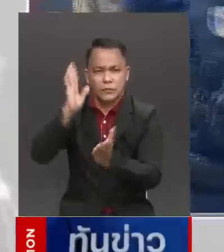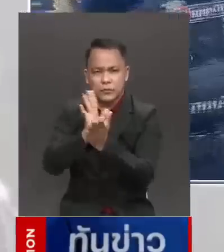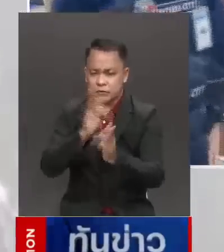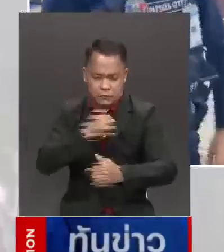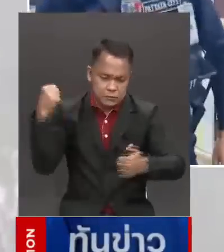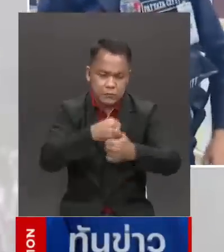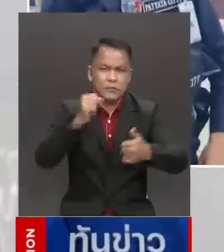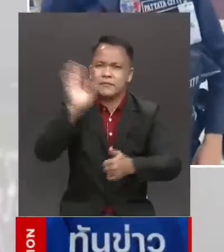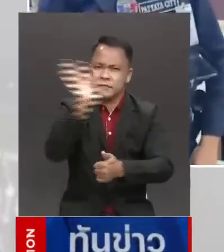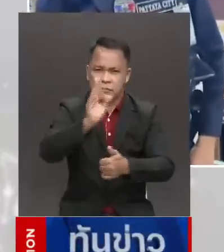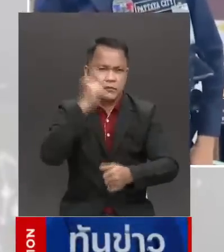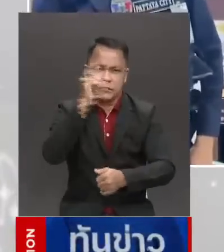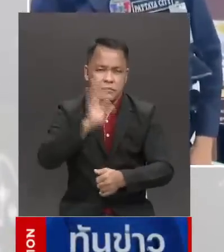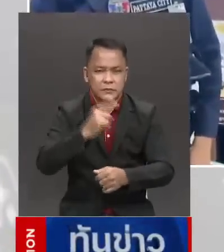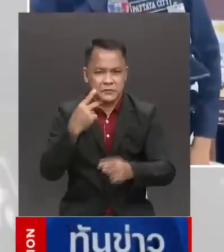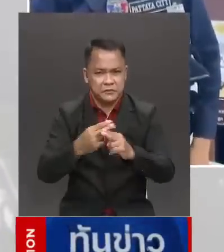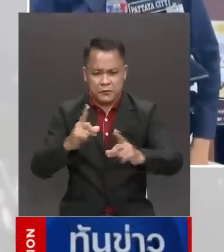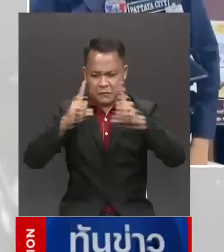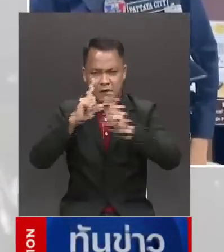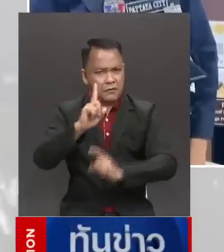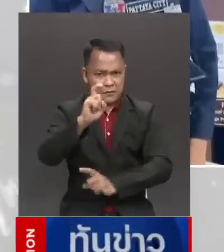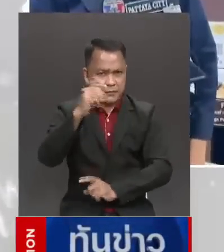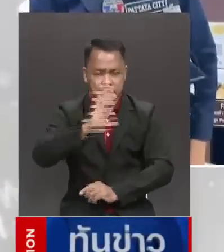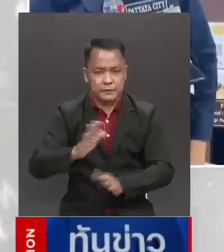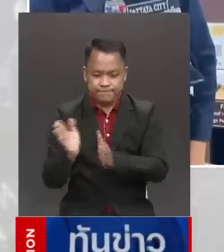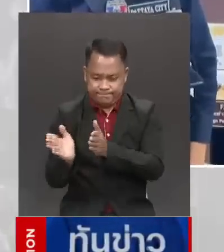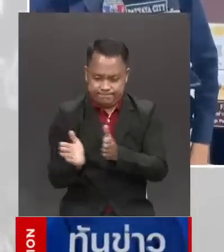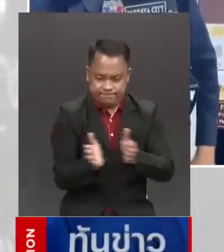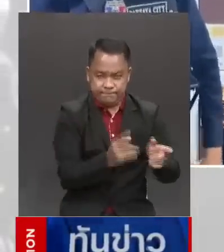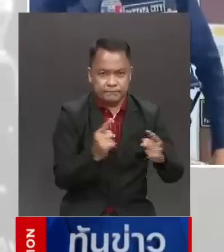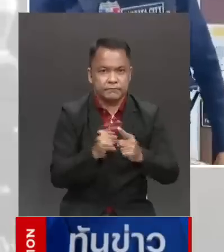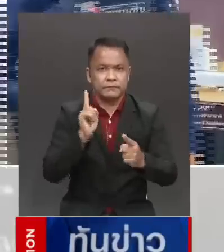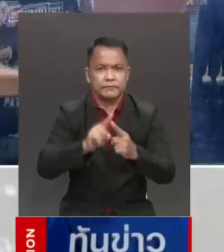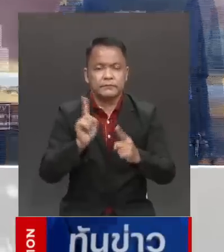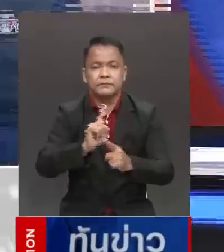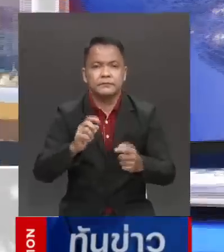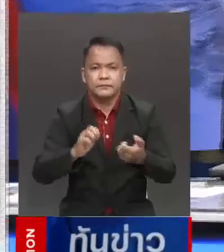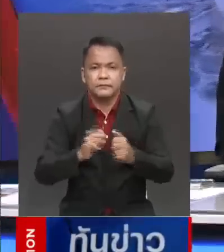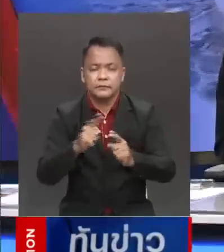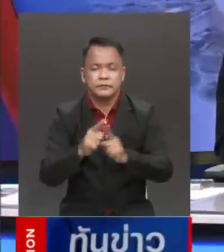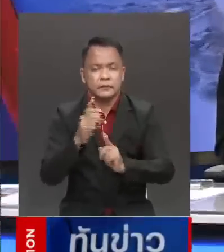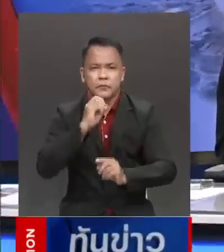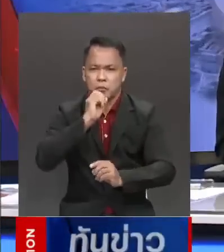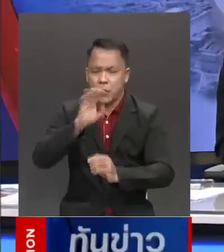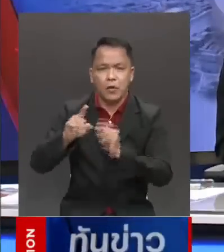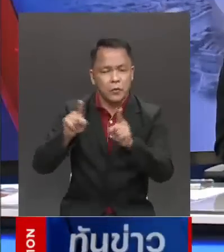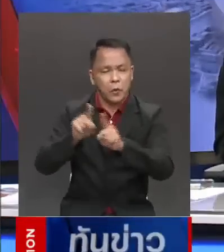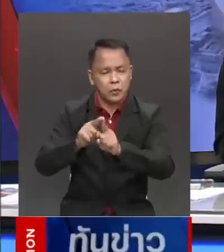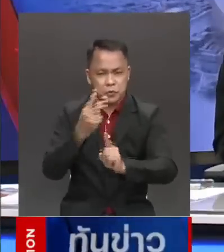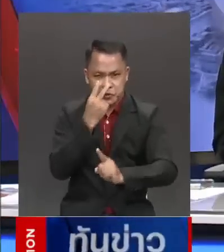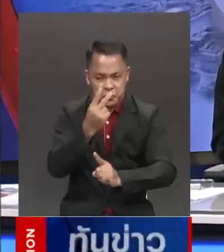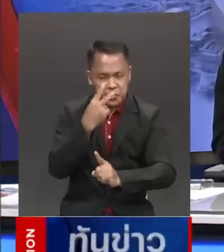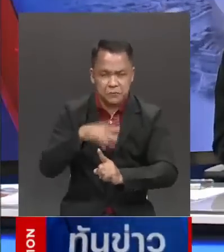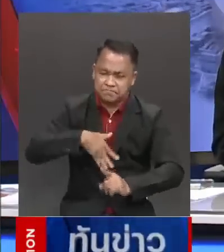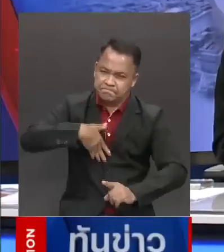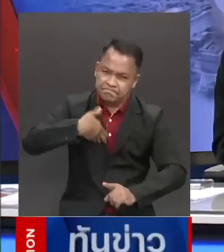ฎหมู่ทำร้ายร่างกายนักท่องเที่ยวแบบนี้มันเสียชื่อ ใช่แล้วค่ะอ่ะต่อกันที่อีกหนึ่งประเด็นร้อนที่มีเสียงวิพากษ์วิจารณ์กันเป็นจำนวนมากน